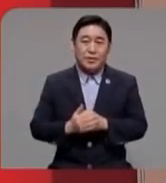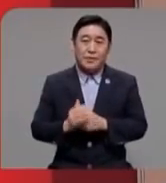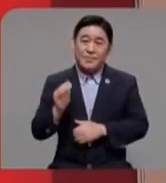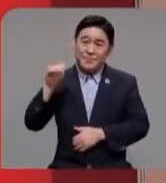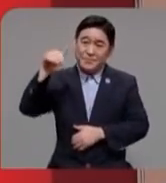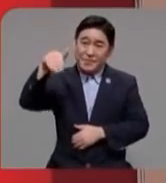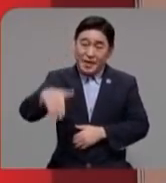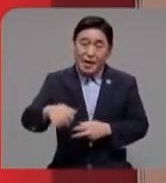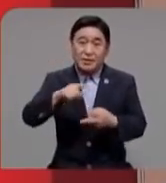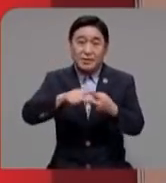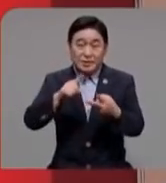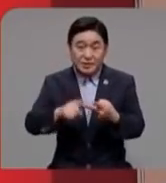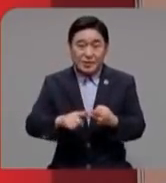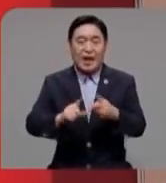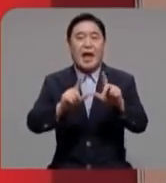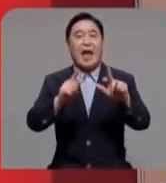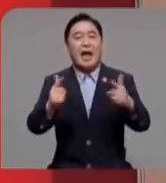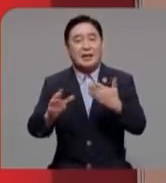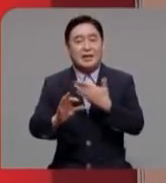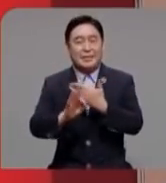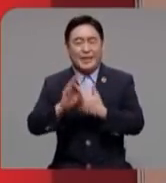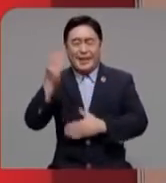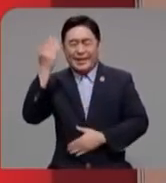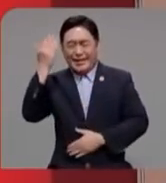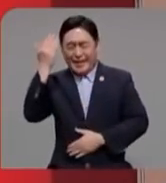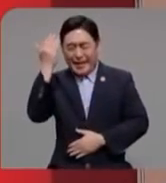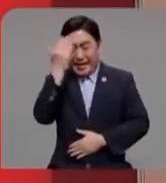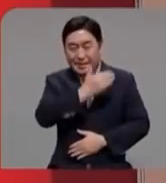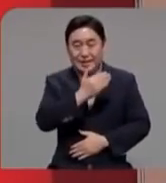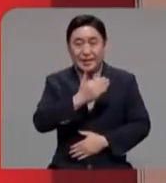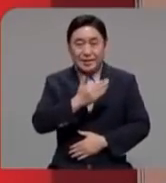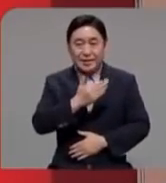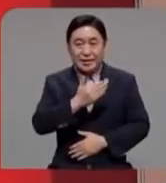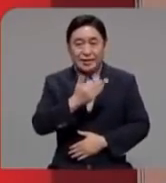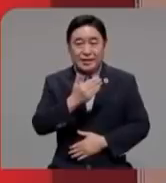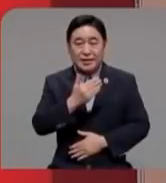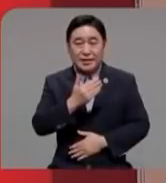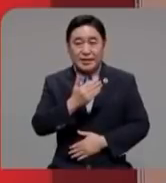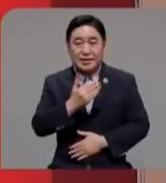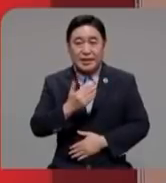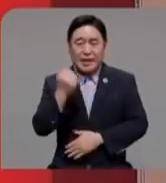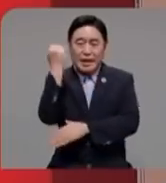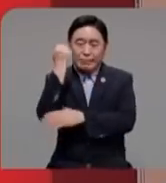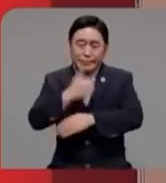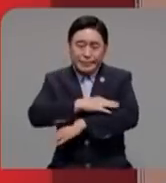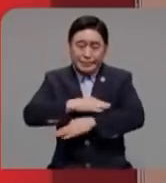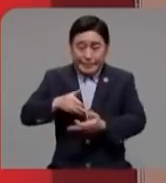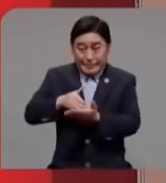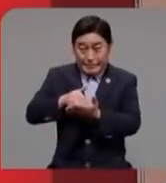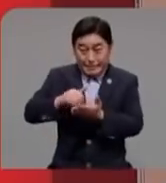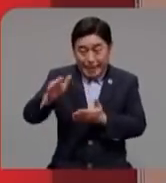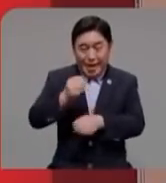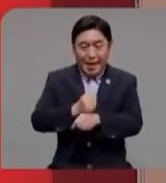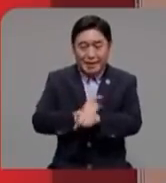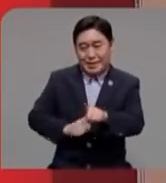퇴보를 할 것인지 아니면은 깨끗한 부패를 일소한 깨끗한 선진국이